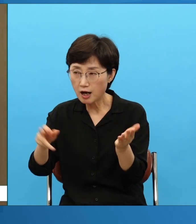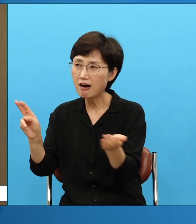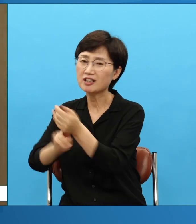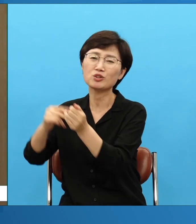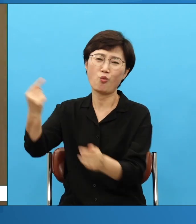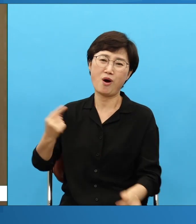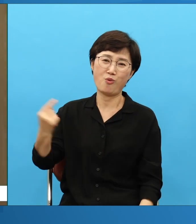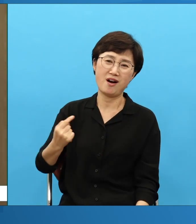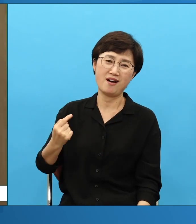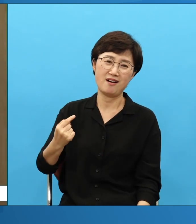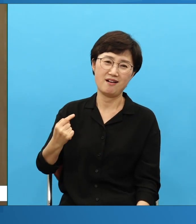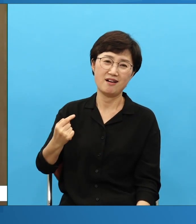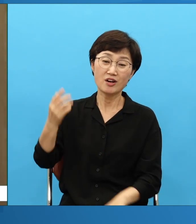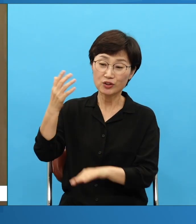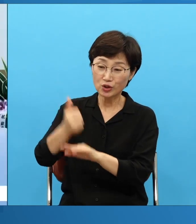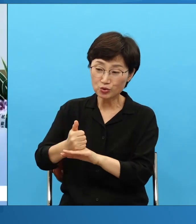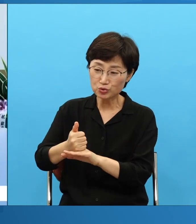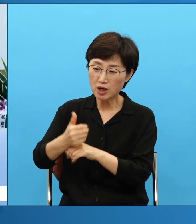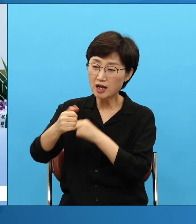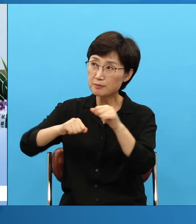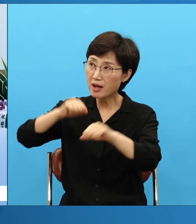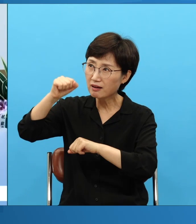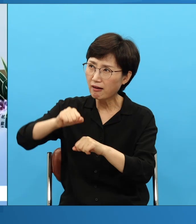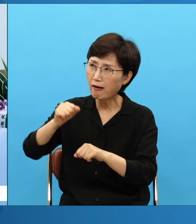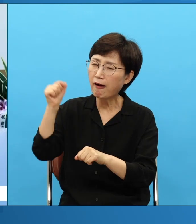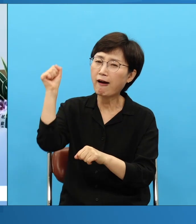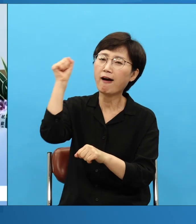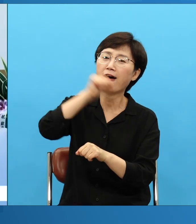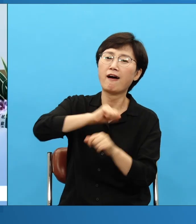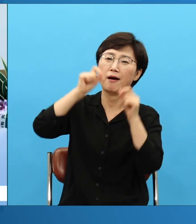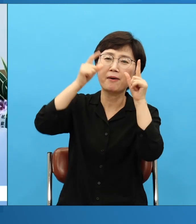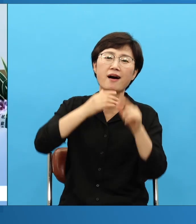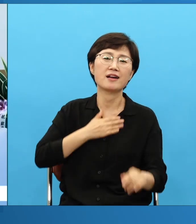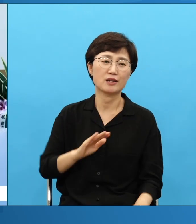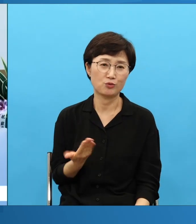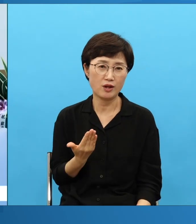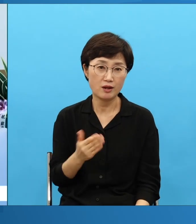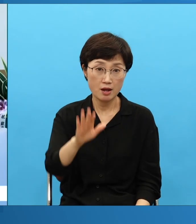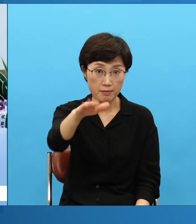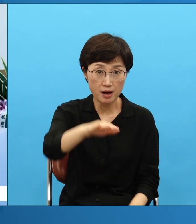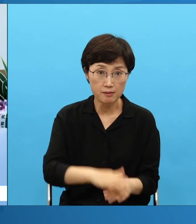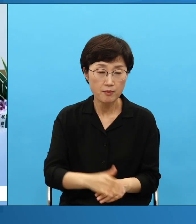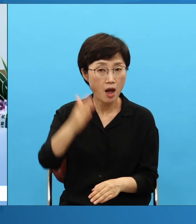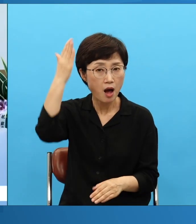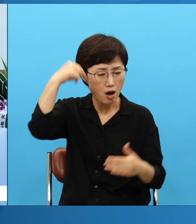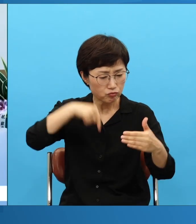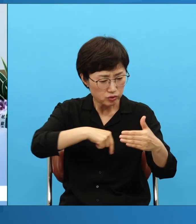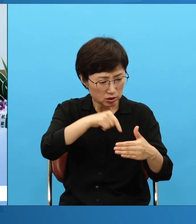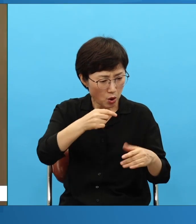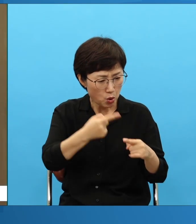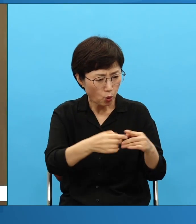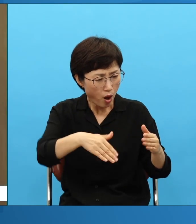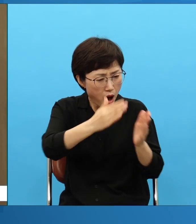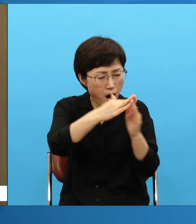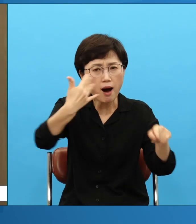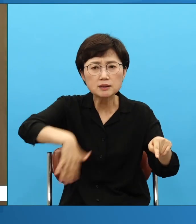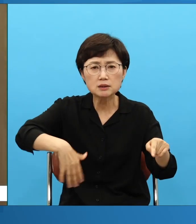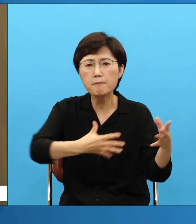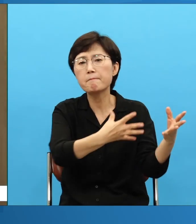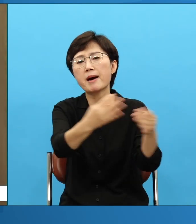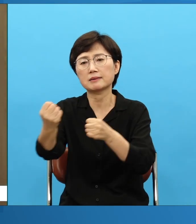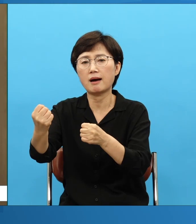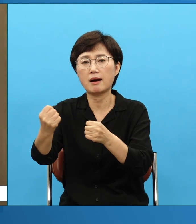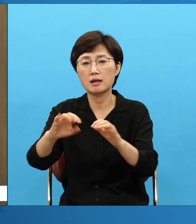어떻게 하나님이 이렇게 하시는가? 이렇게 돼요. 교회도 없는 데가 많아요. 아직 국내에도 많고 세계에도 많습니다.